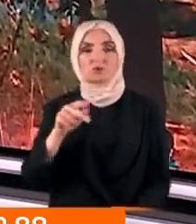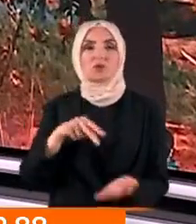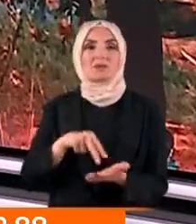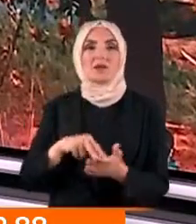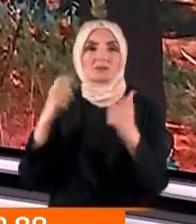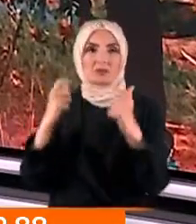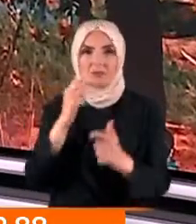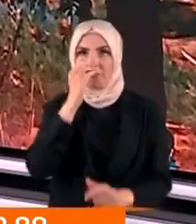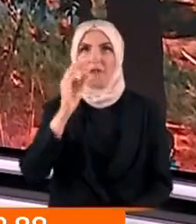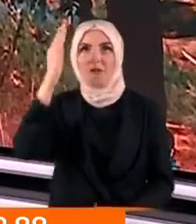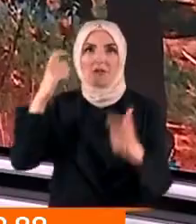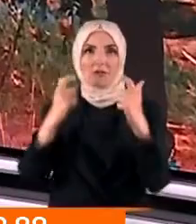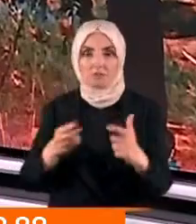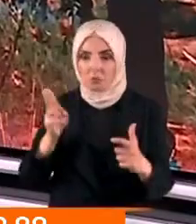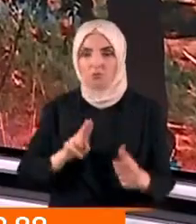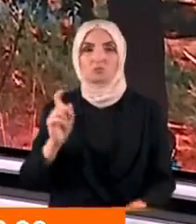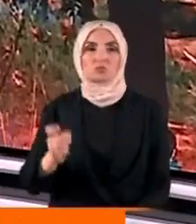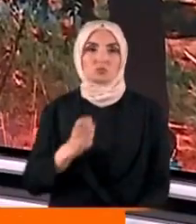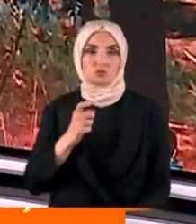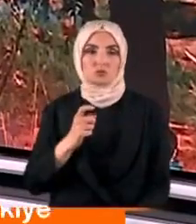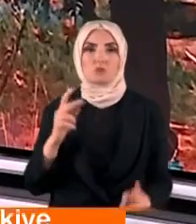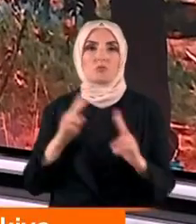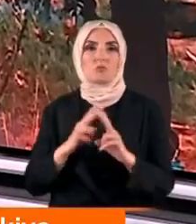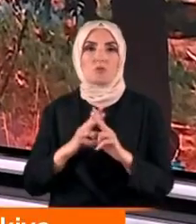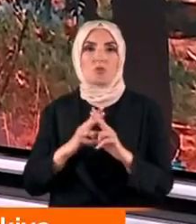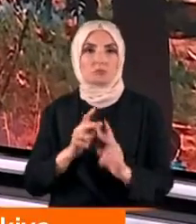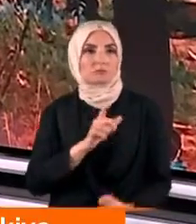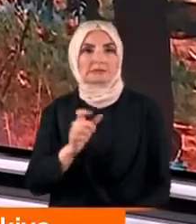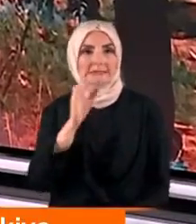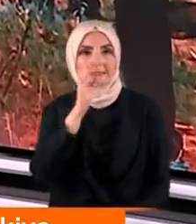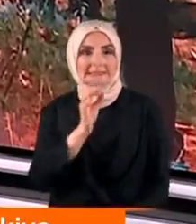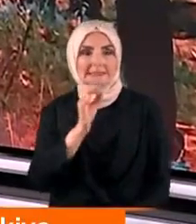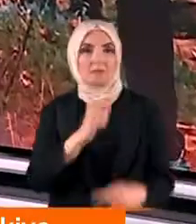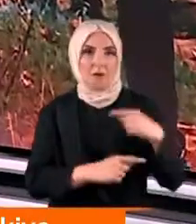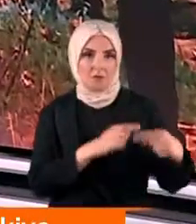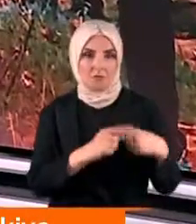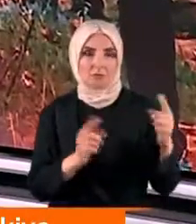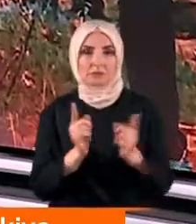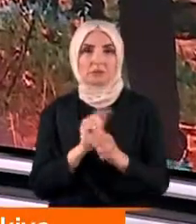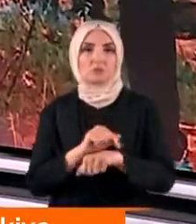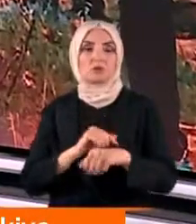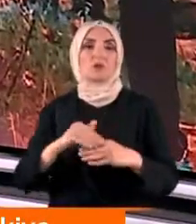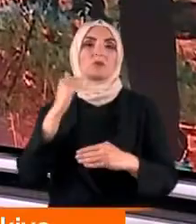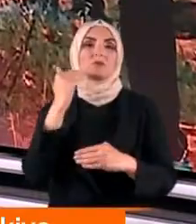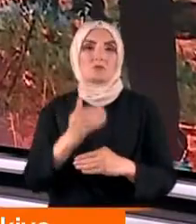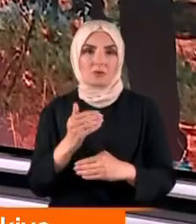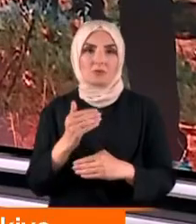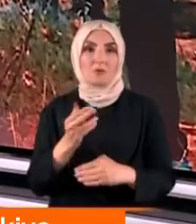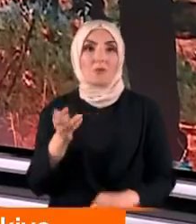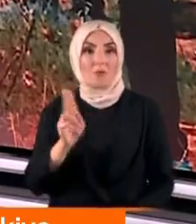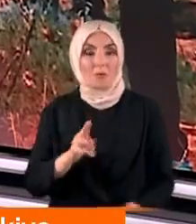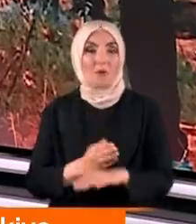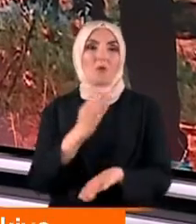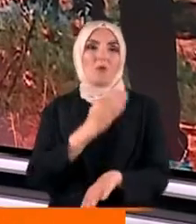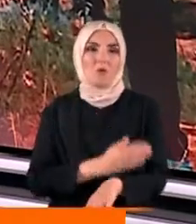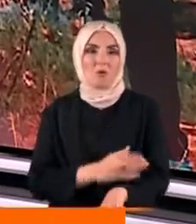cansız bedeni bulunmuştu. Polis katil zanlısının peşindeydi ancak çok geçmeden talihsiz gencin öldürülmeden önce sanki